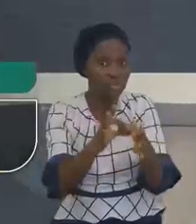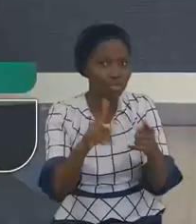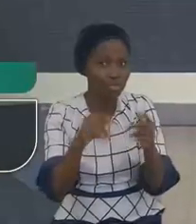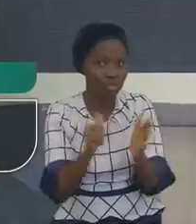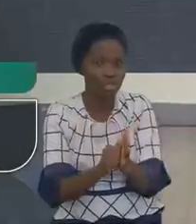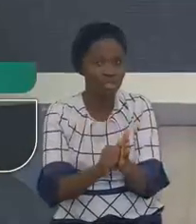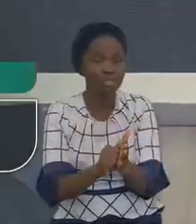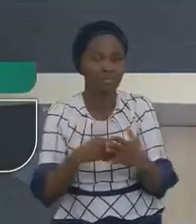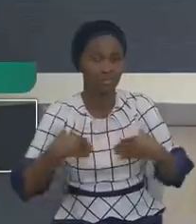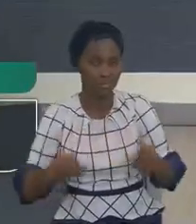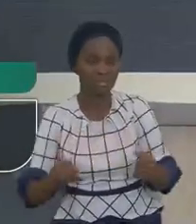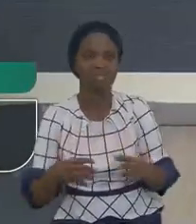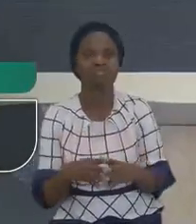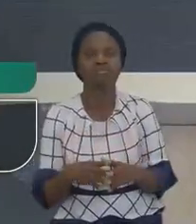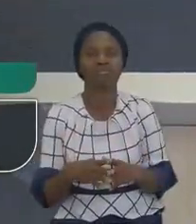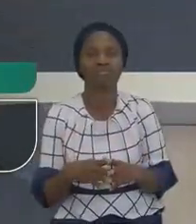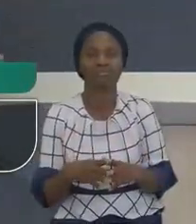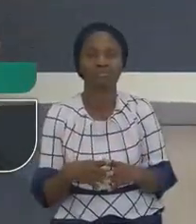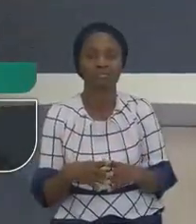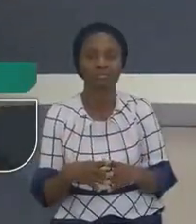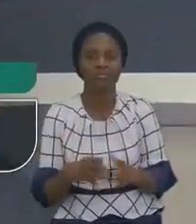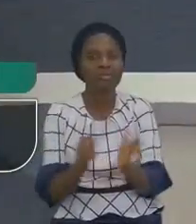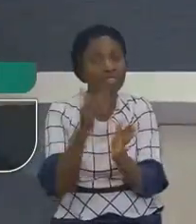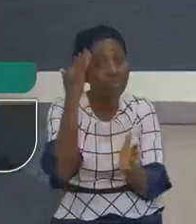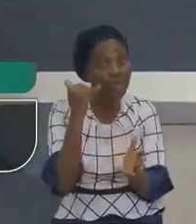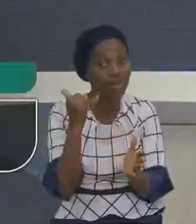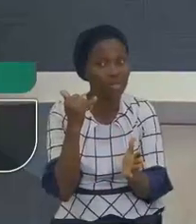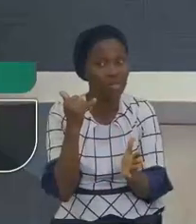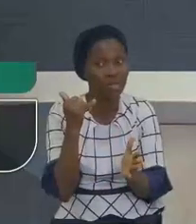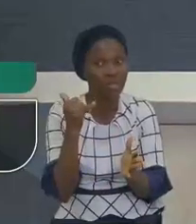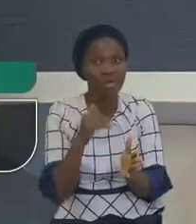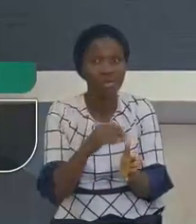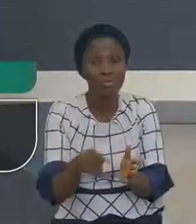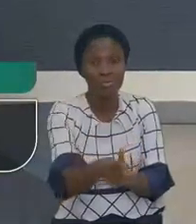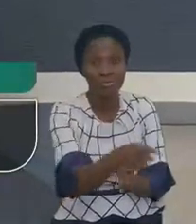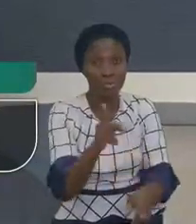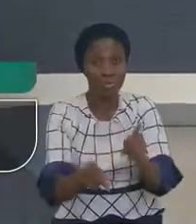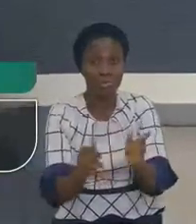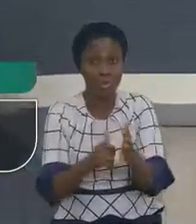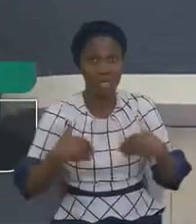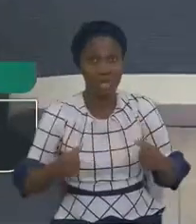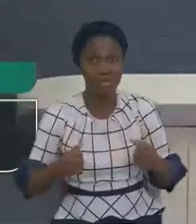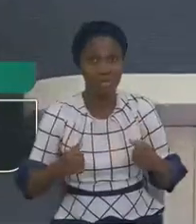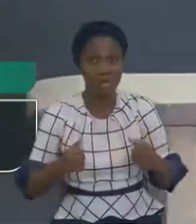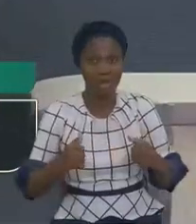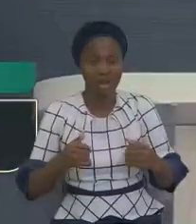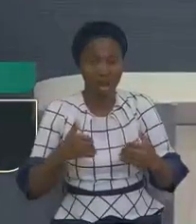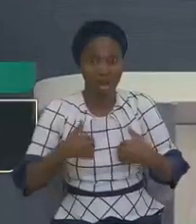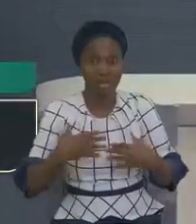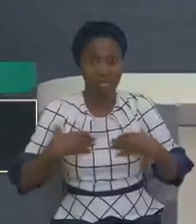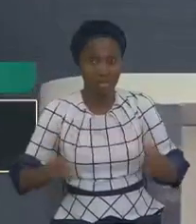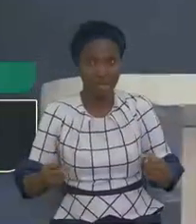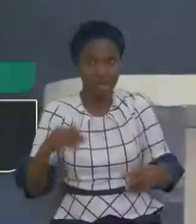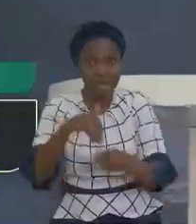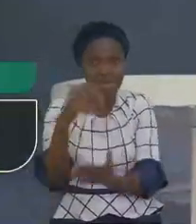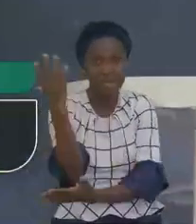Voilà pourquoi ces gens-là qui avaient la guérison dans le désert, la guérison, comme ils sortaient d'Égypte,